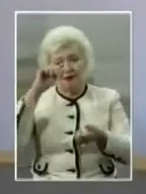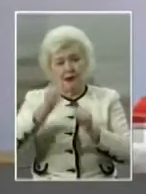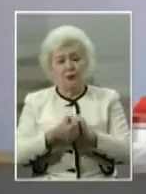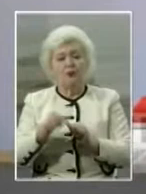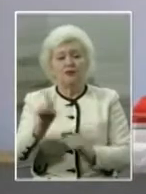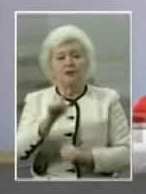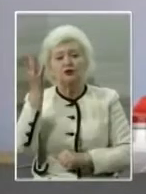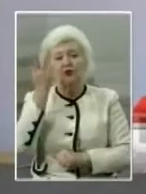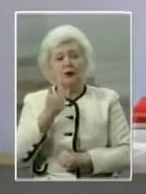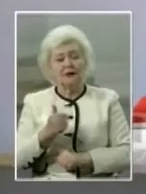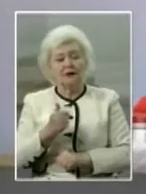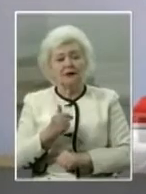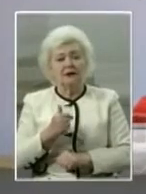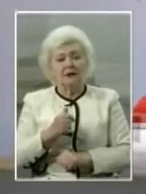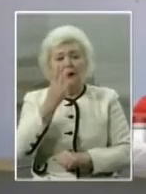коли